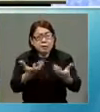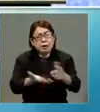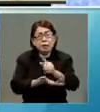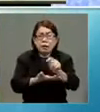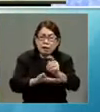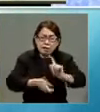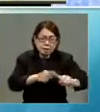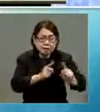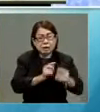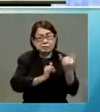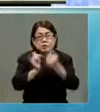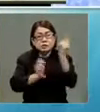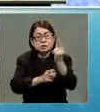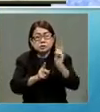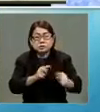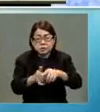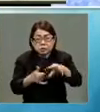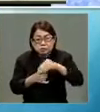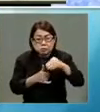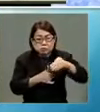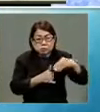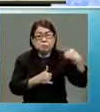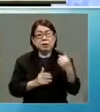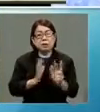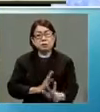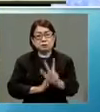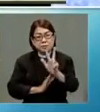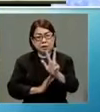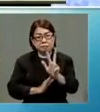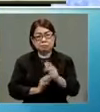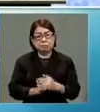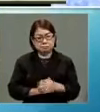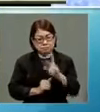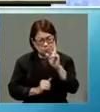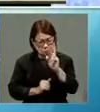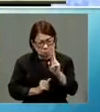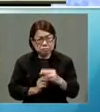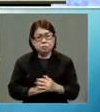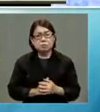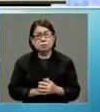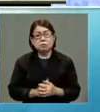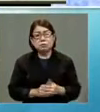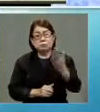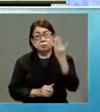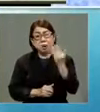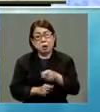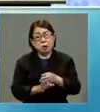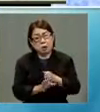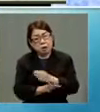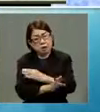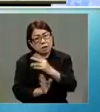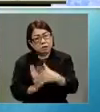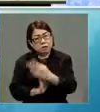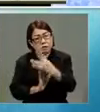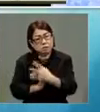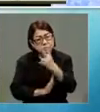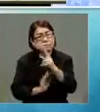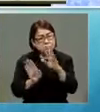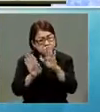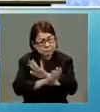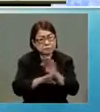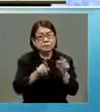ถานที่ท่องเที่ยวอันนี้อีก3คนเพราะฉะนั้นความเสี่ยงในระยะใกล้ๆกับความเสี่ยงที่ผ่านมาไกลๆก็มีความเหมือนและความแตกต่